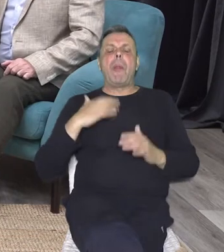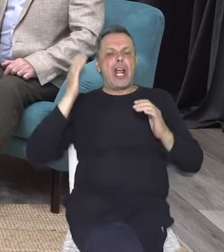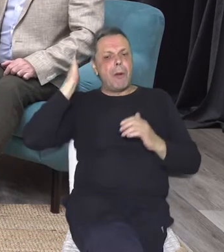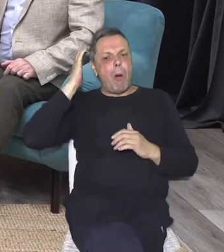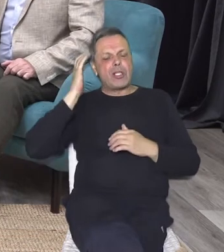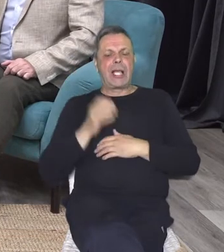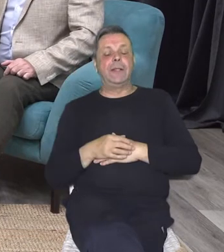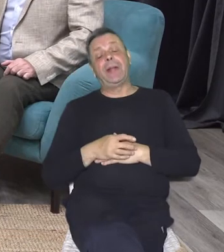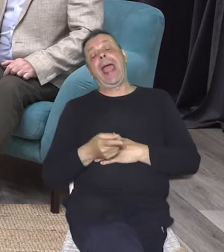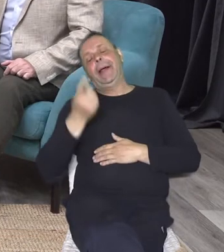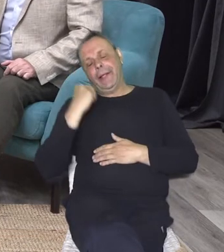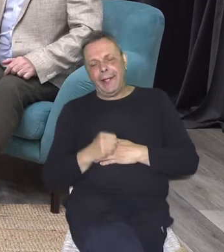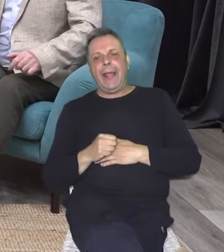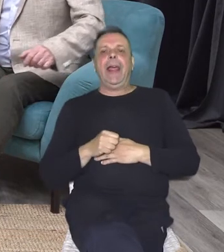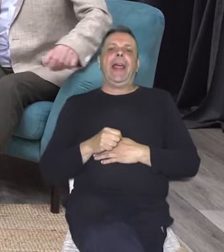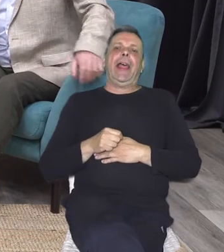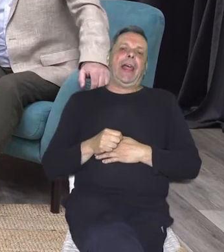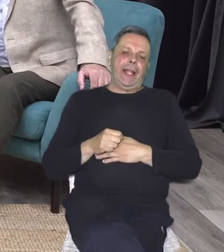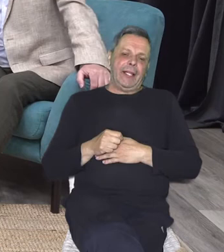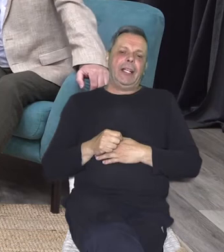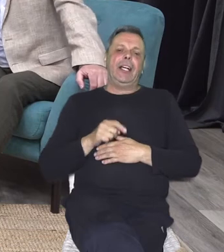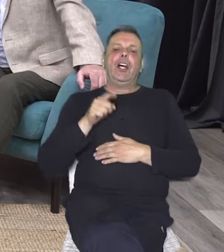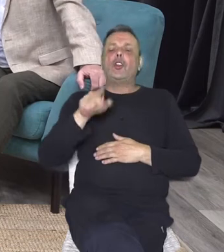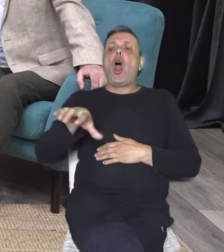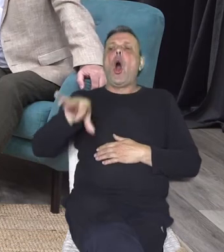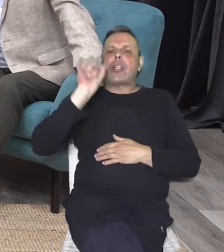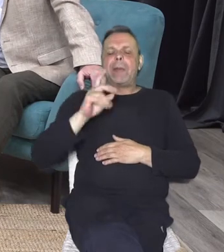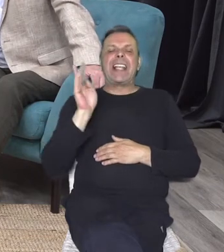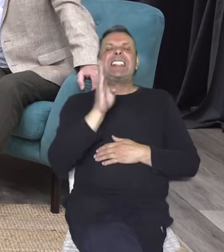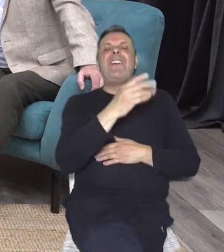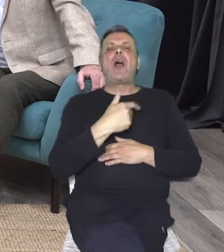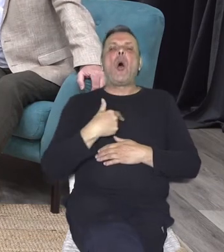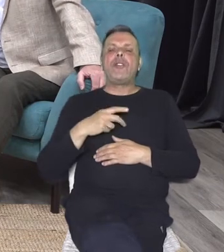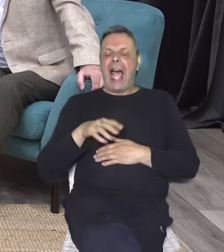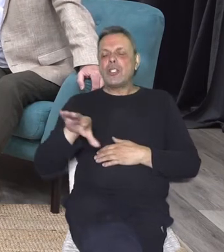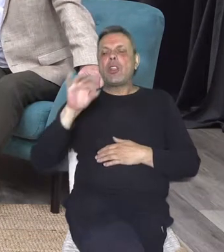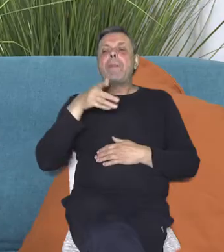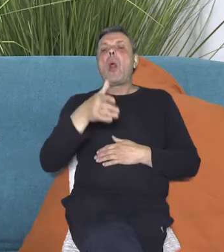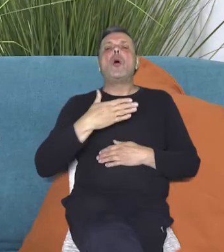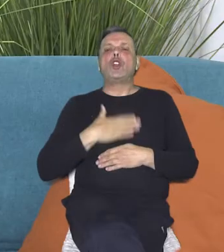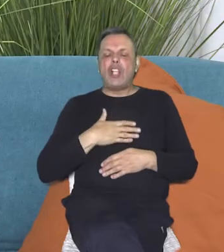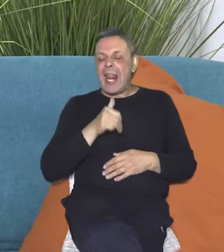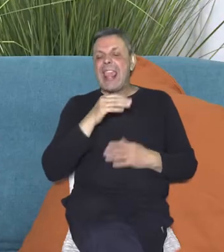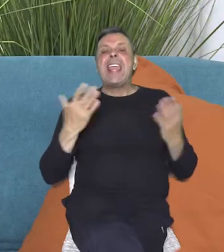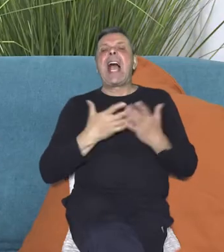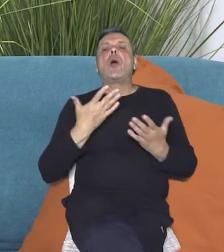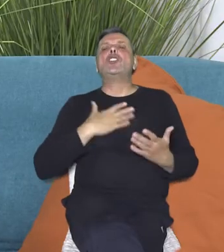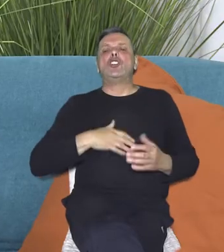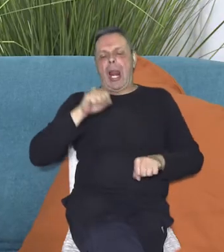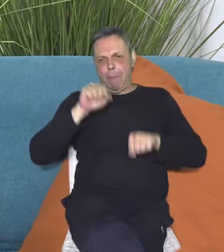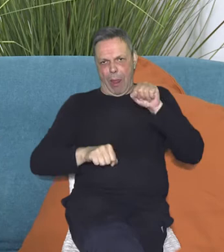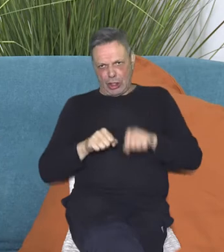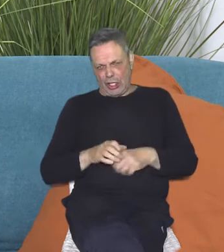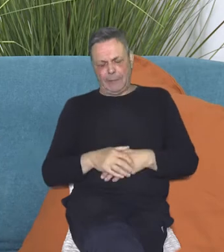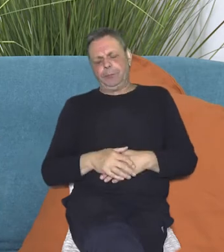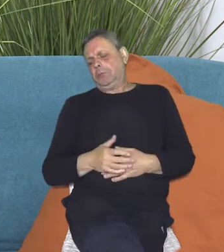velikom broju slučajeva. Sad, to je odabir. To svatko od nas izabere što želi i na koji način se želi ponašati